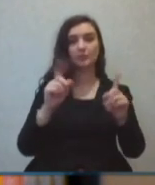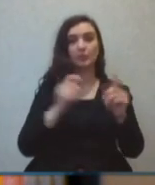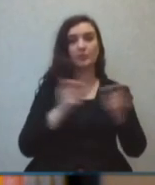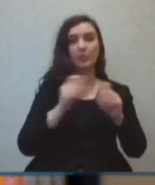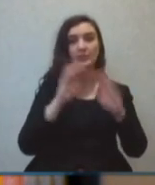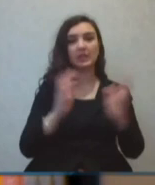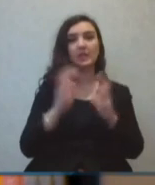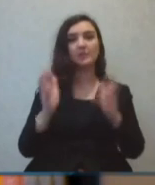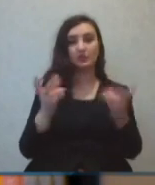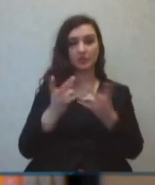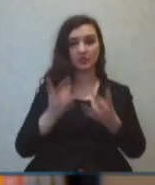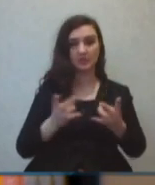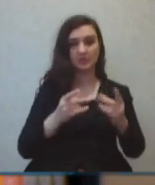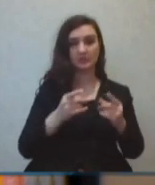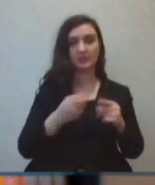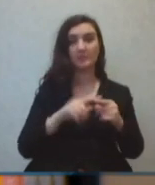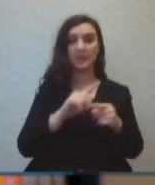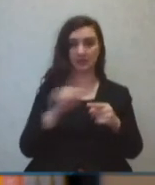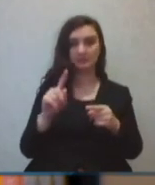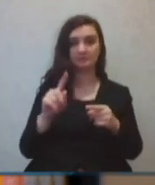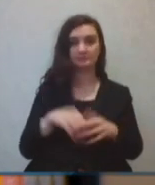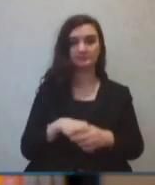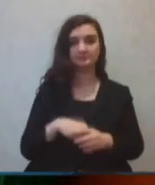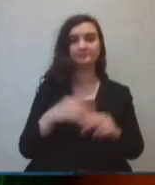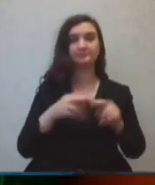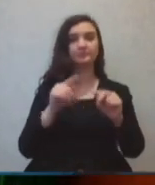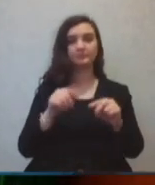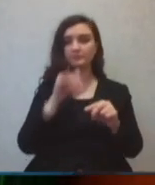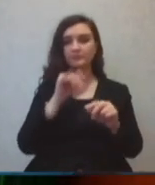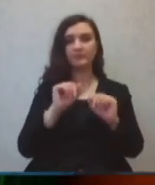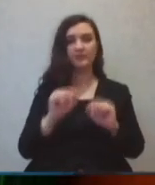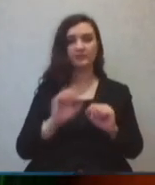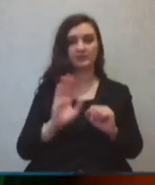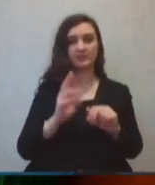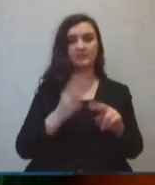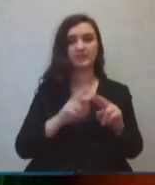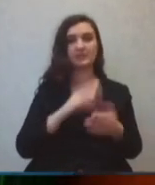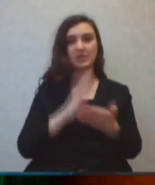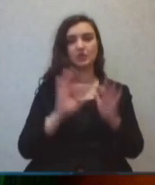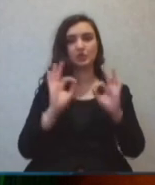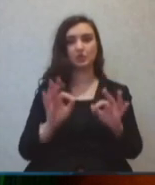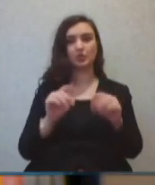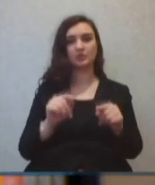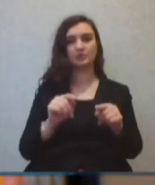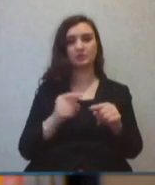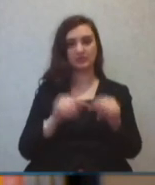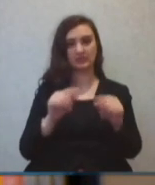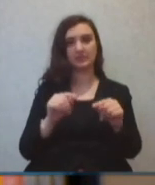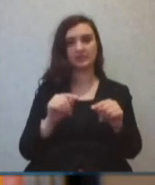მოფრთხილება სჭირდება, მაგრამ ამას ვერ ვიცავთ. აი ეს არის სწორედ აი